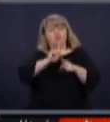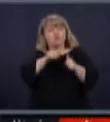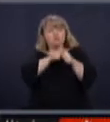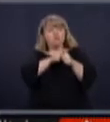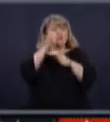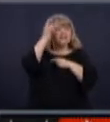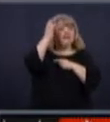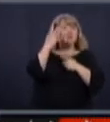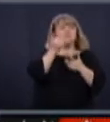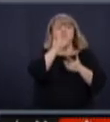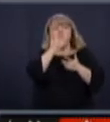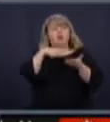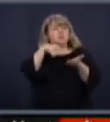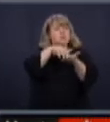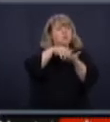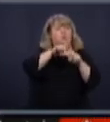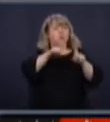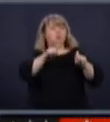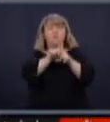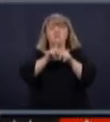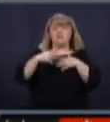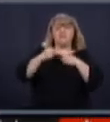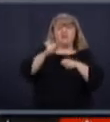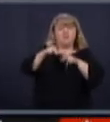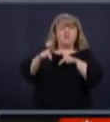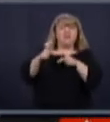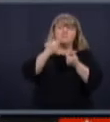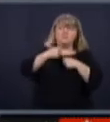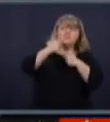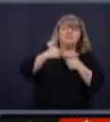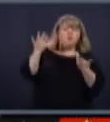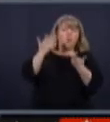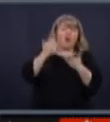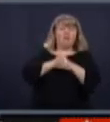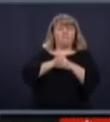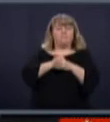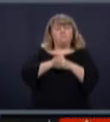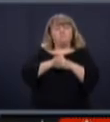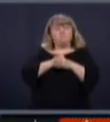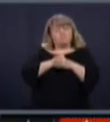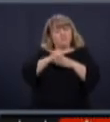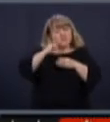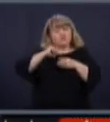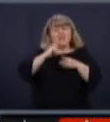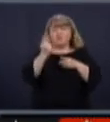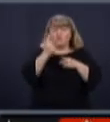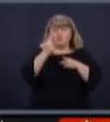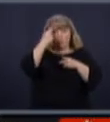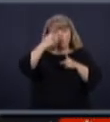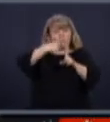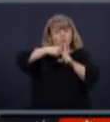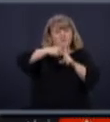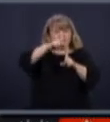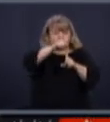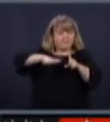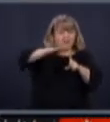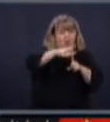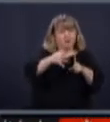mais j'essaie de le faire dans l'intérêt supérieur des Québécois. Mais c'est jamais tout noir ou tout blanc.